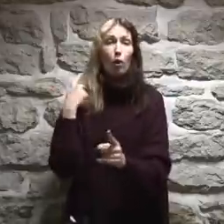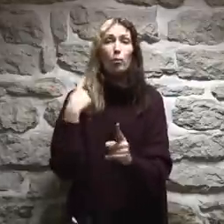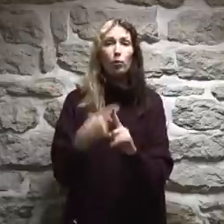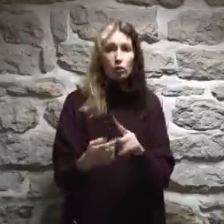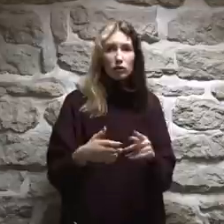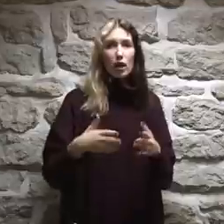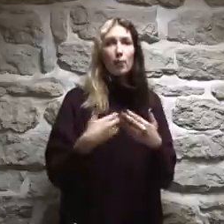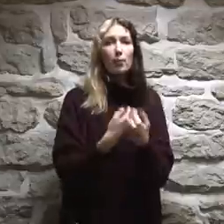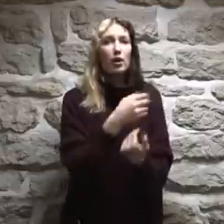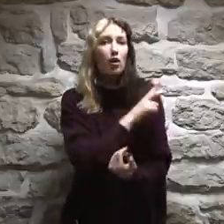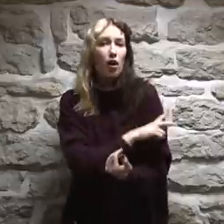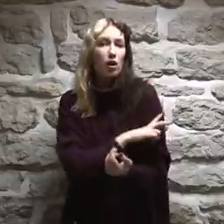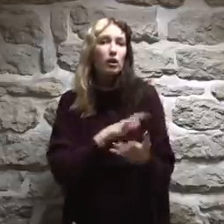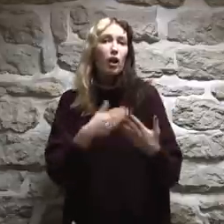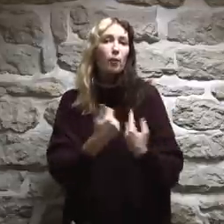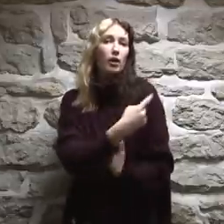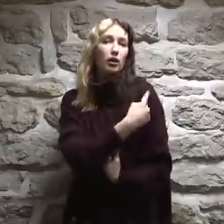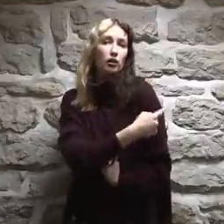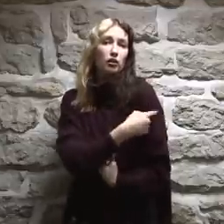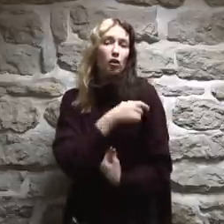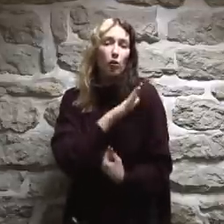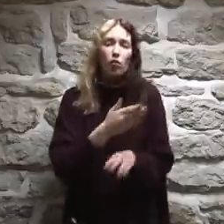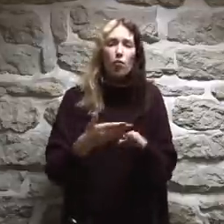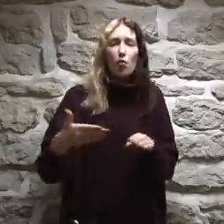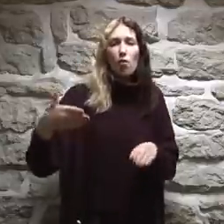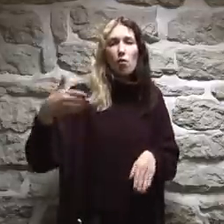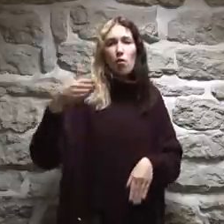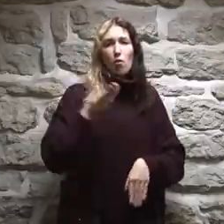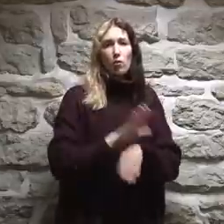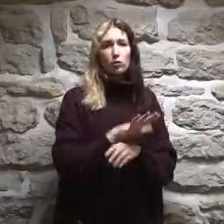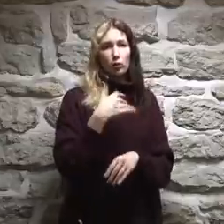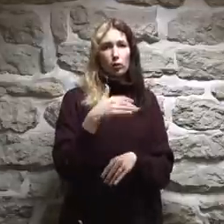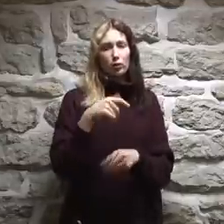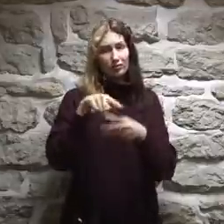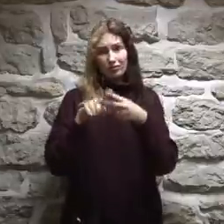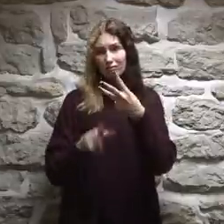tõesti töötavad väga-väga suure koormuse all. Ja